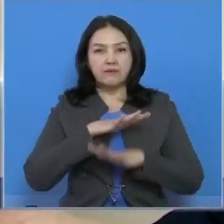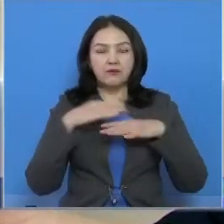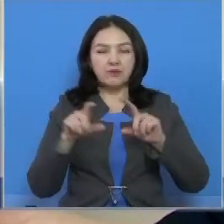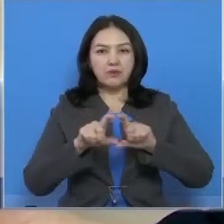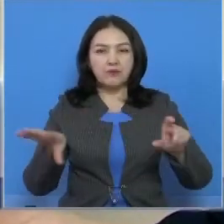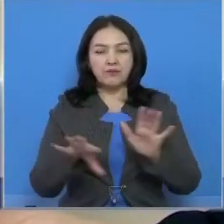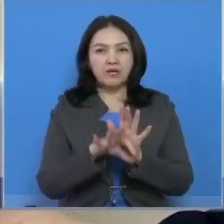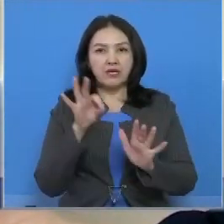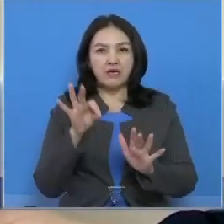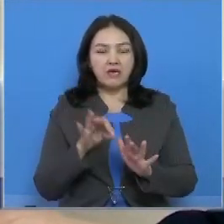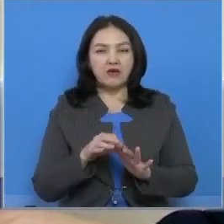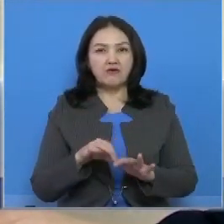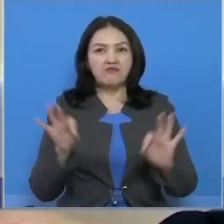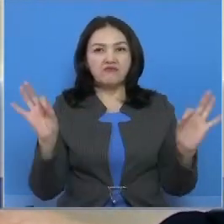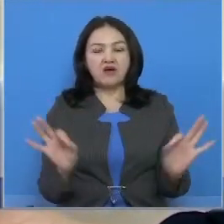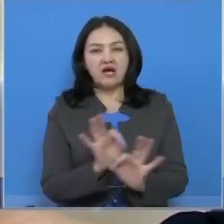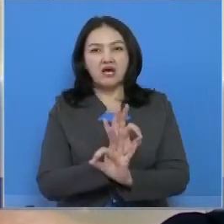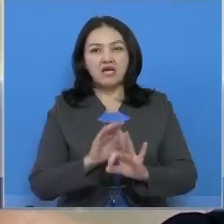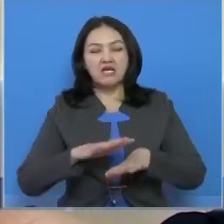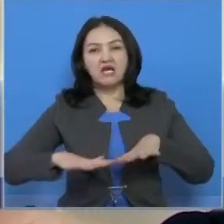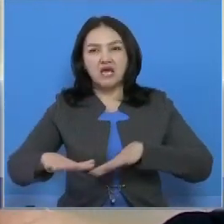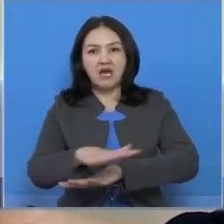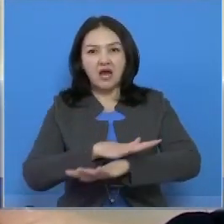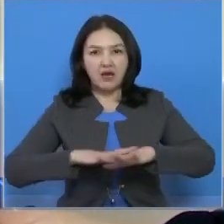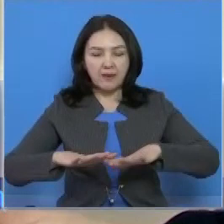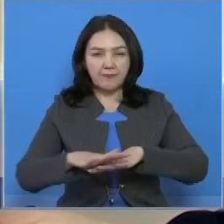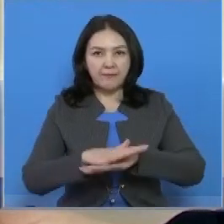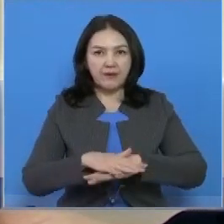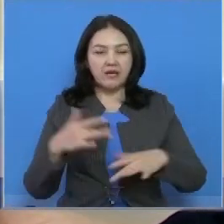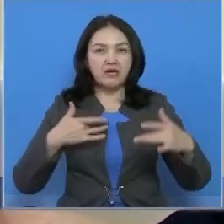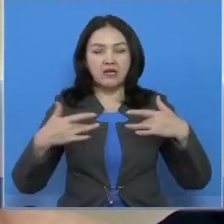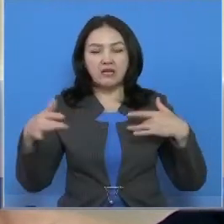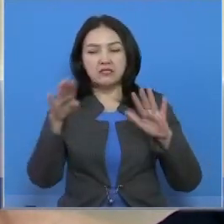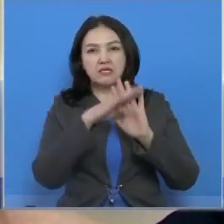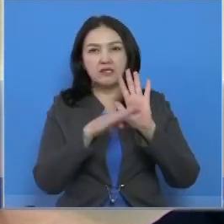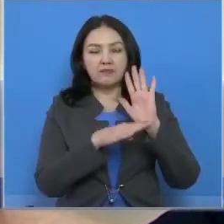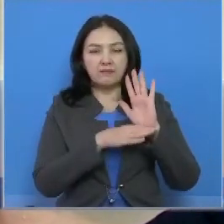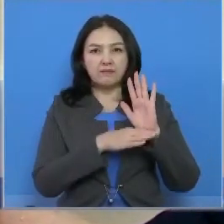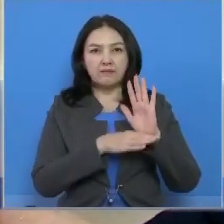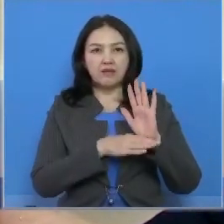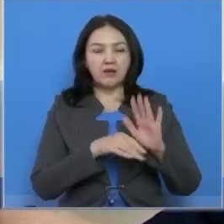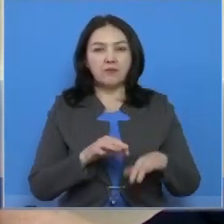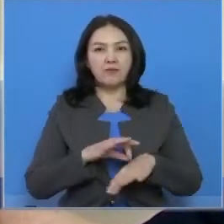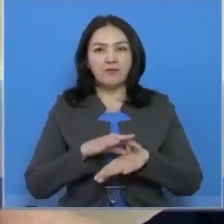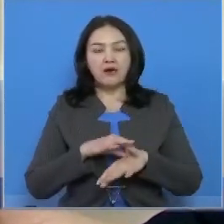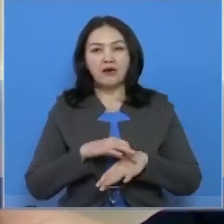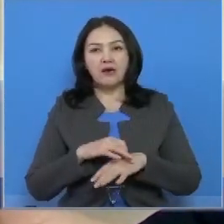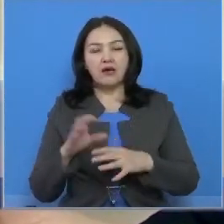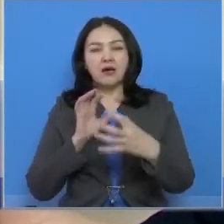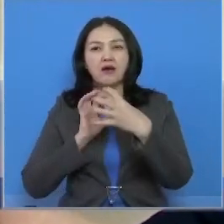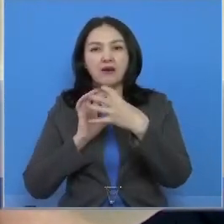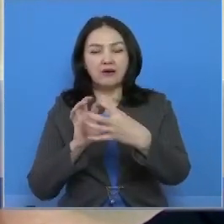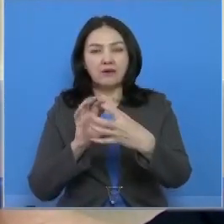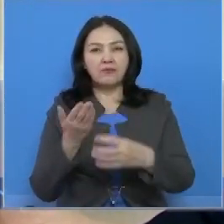избирательных участках организованы локальные ярмарки концертные программы проезд для